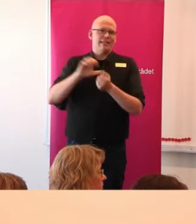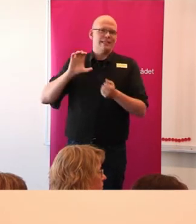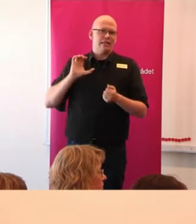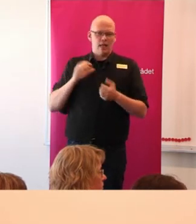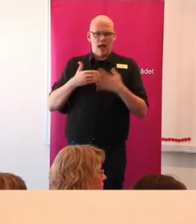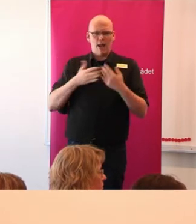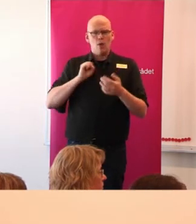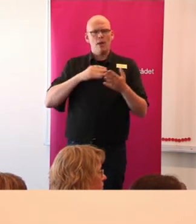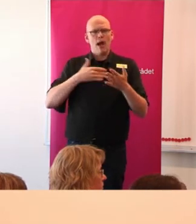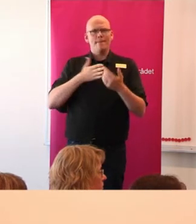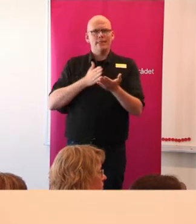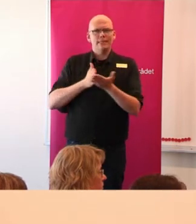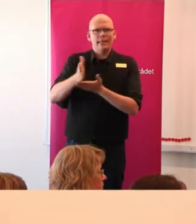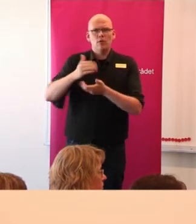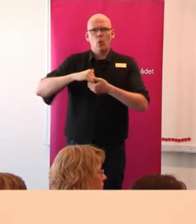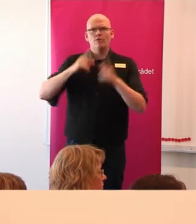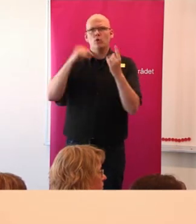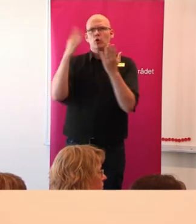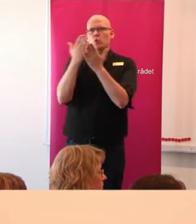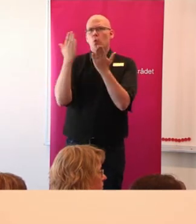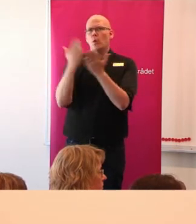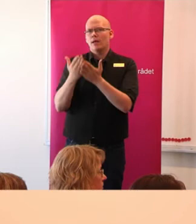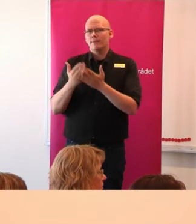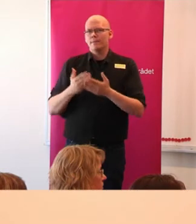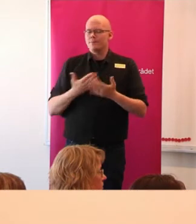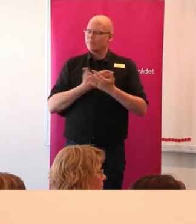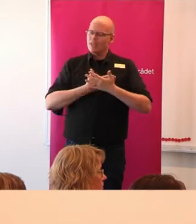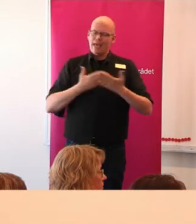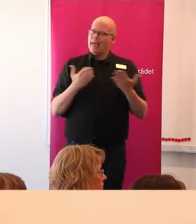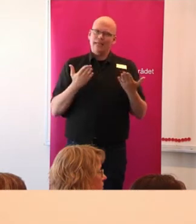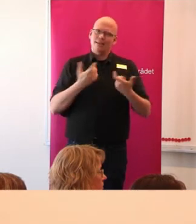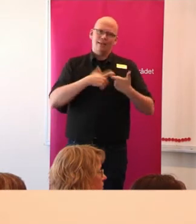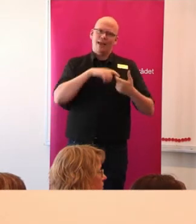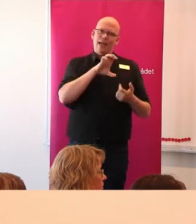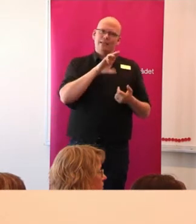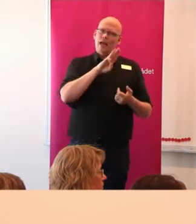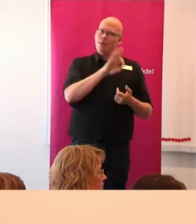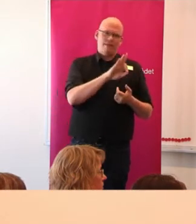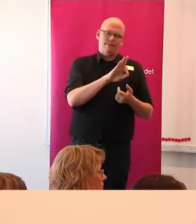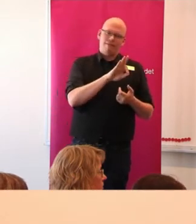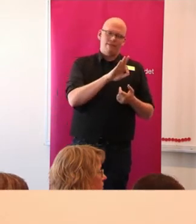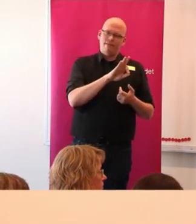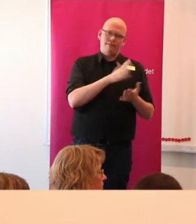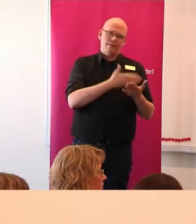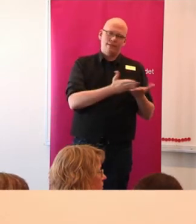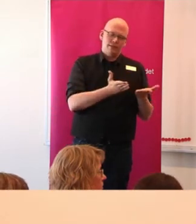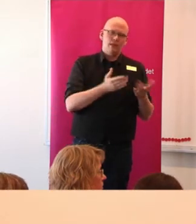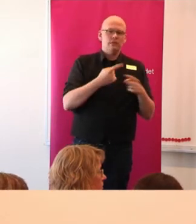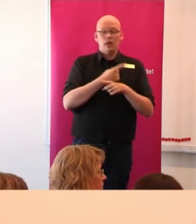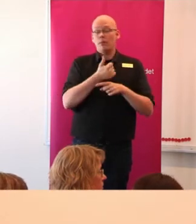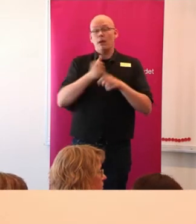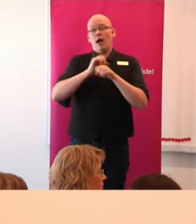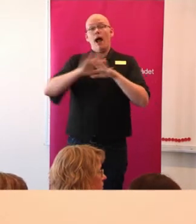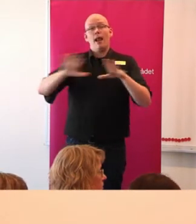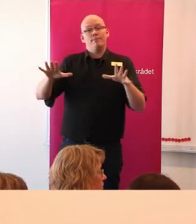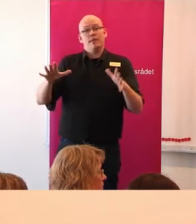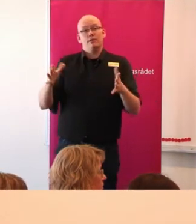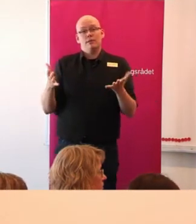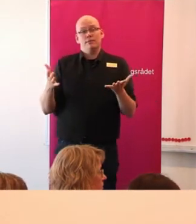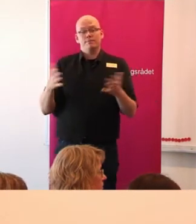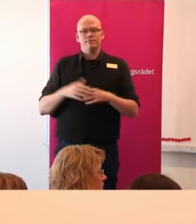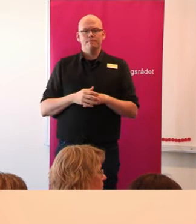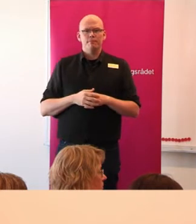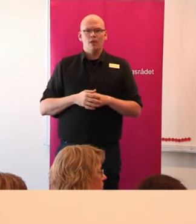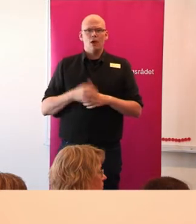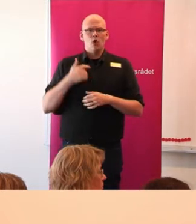och folkhögskolan. Det var inte med SMF som bakgrund, utan generellt sett så här, och som gjorde mig